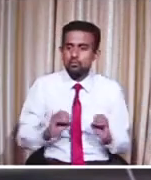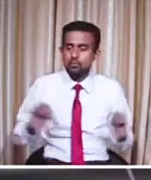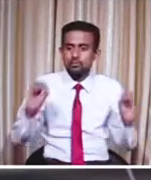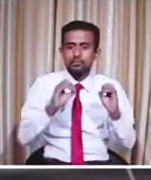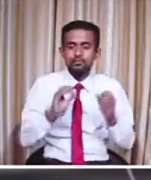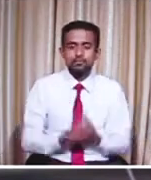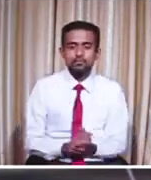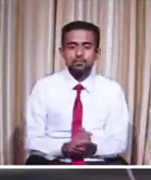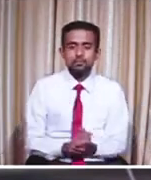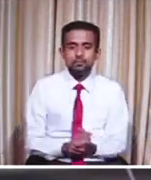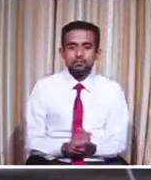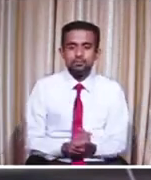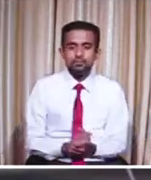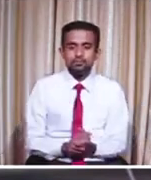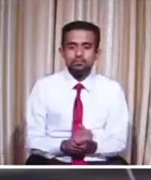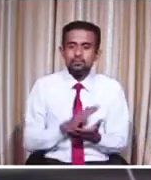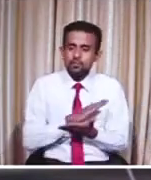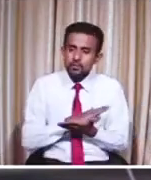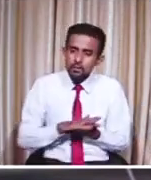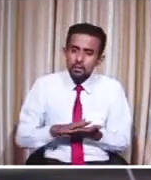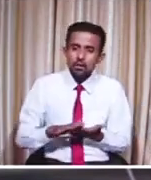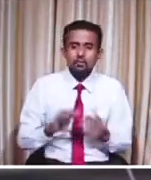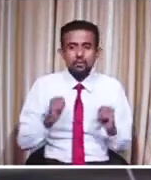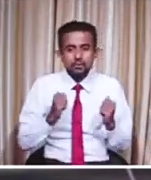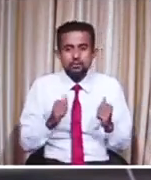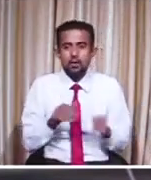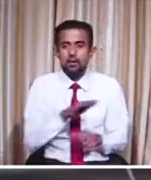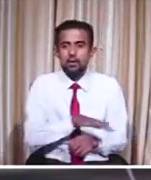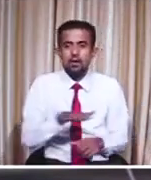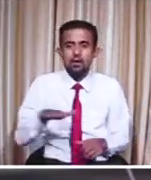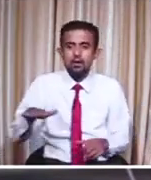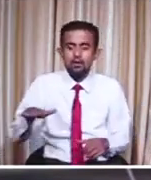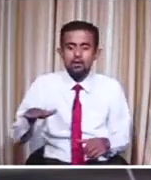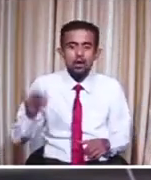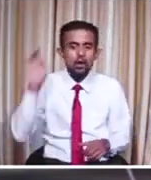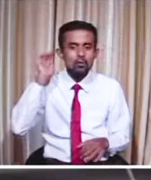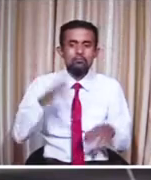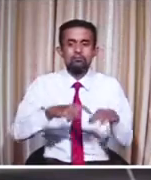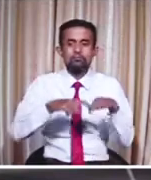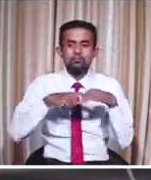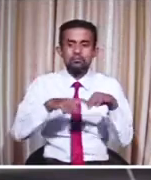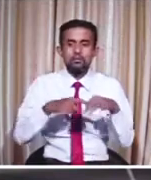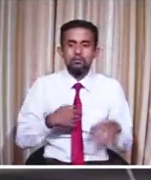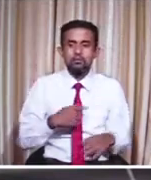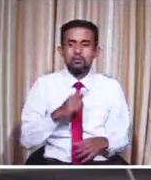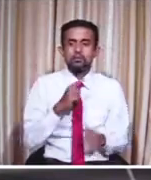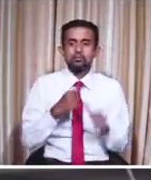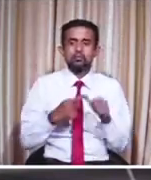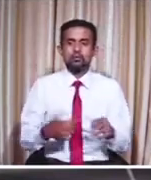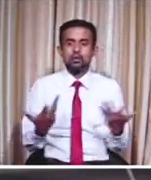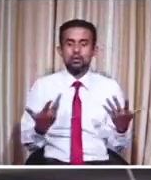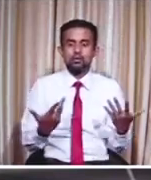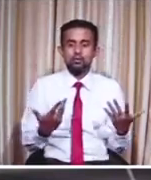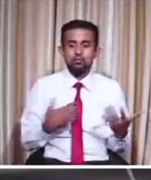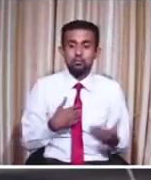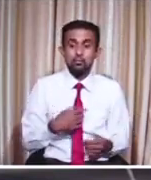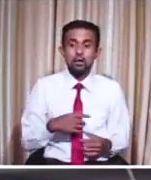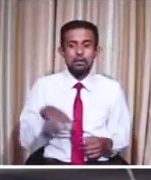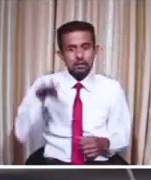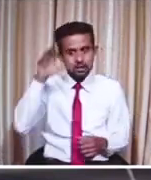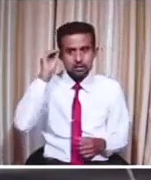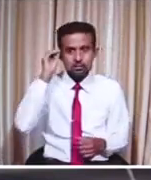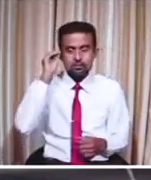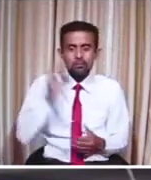me itam sama ni minis wiswidya jiwa tu daruo. ඒ දරුවාහන ප්‍රශ්නවලදී විතරයි මම නිරුත්තර නැත්තම් මට මේක තේරෙනවා අනික